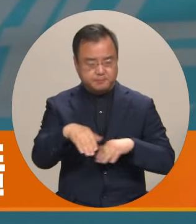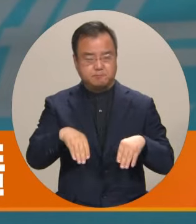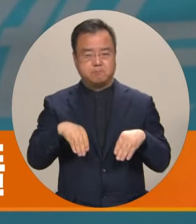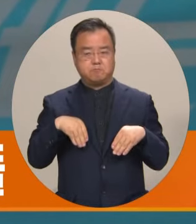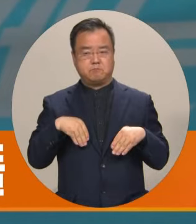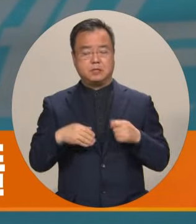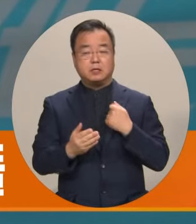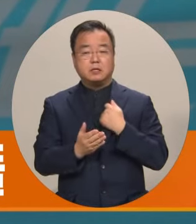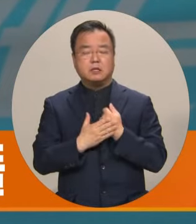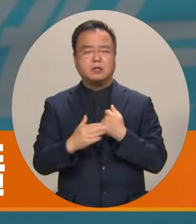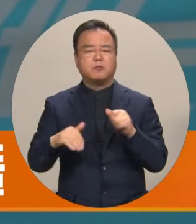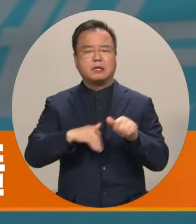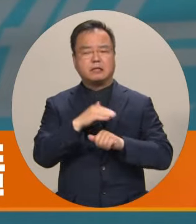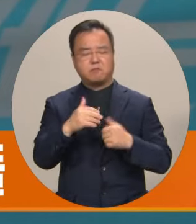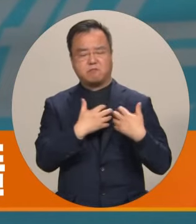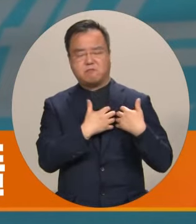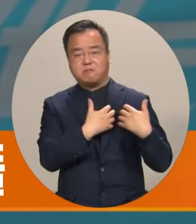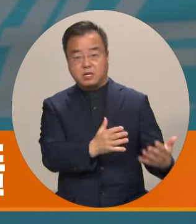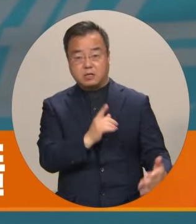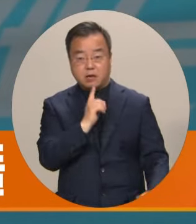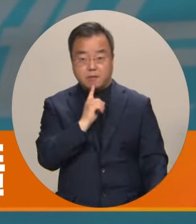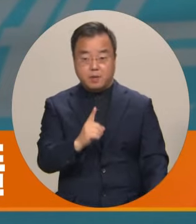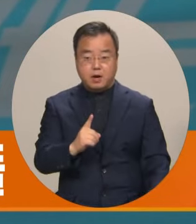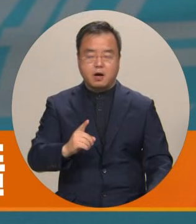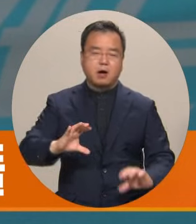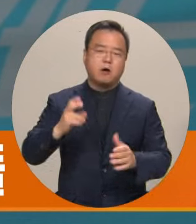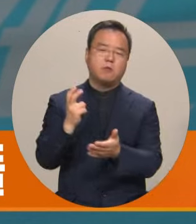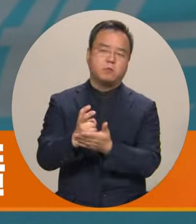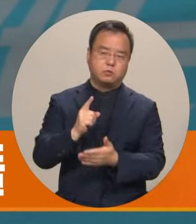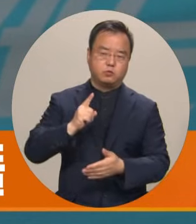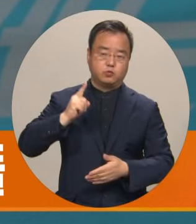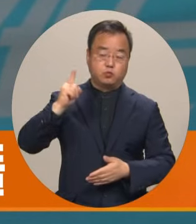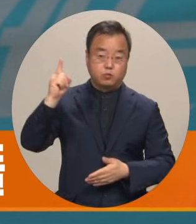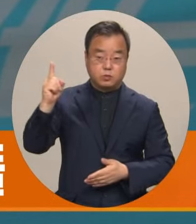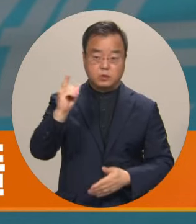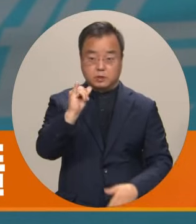소극적인정책을통해기후위기에대해태만했다는주장을담은헌법소원이제기되었습니다.이는 아시아최초의기후소송이며,